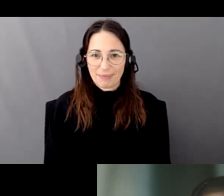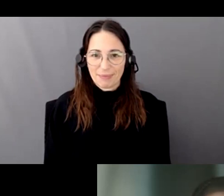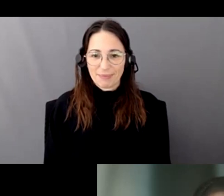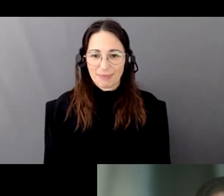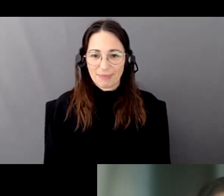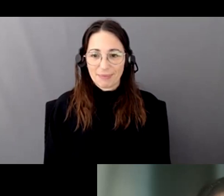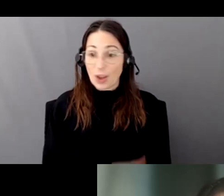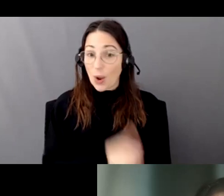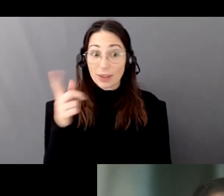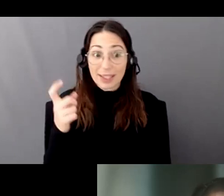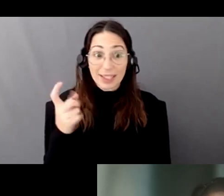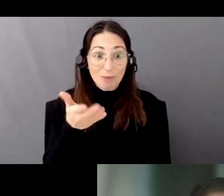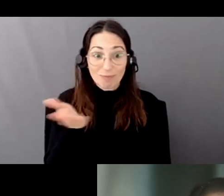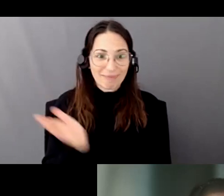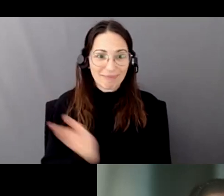D'autres questions?